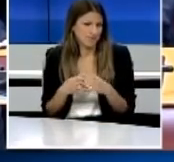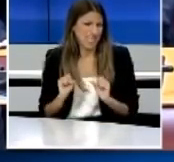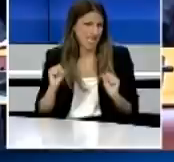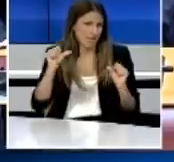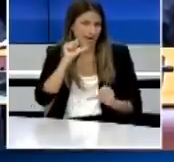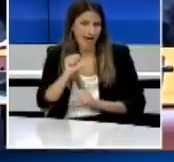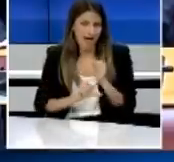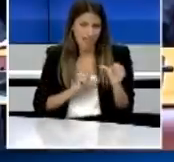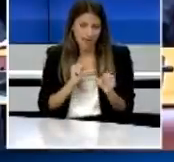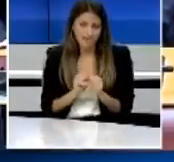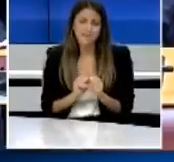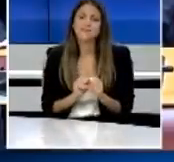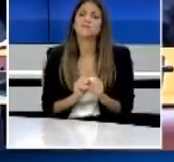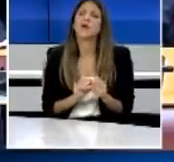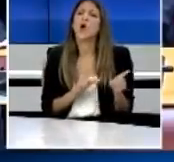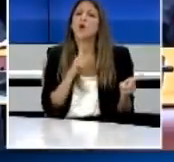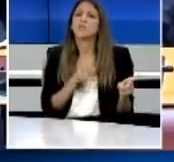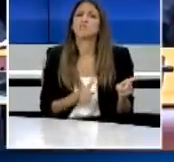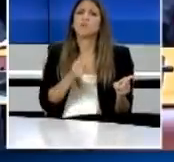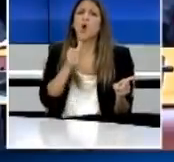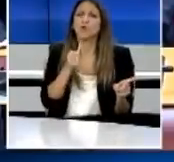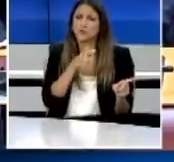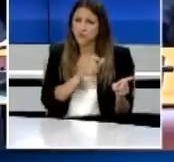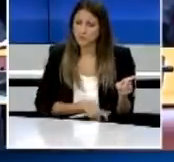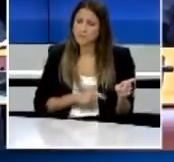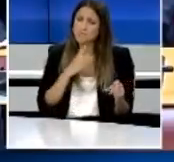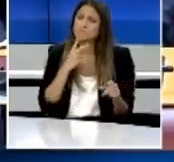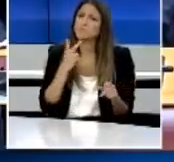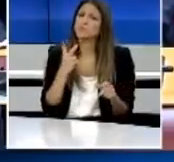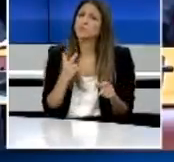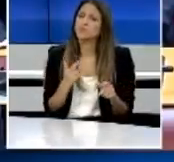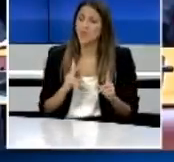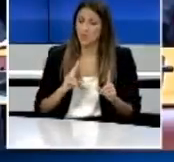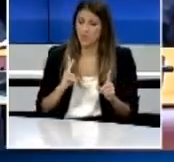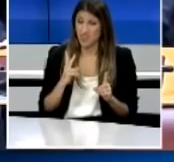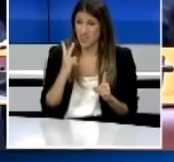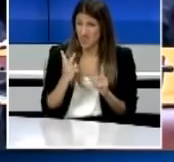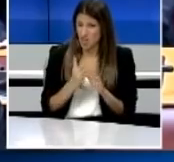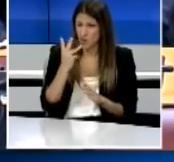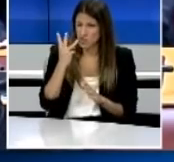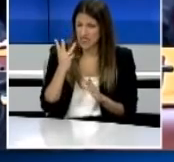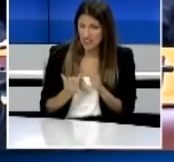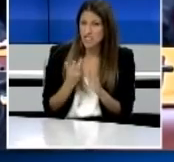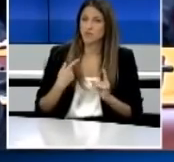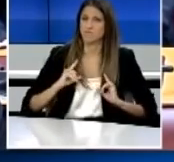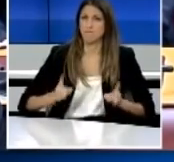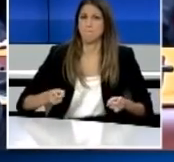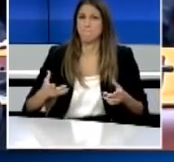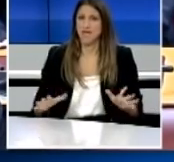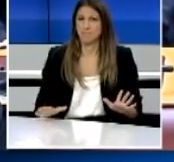σας σταδιοδρομία ως αρχηγός του ΚΙΝΑΛ, δύο φορές και σήμερα είναι μια τρίτη. Στρατηγικές